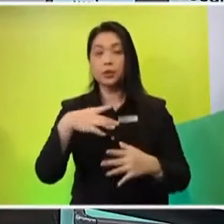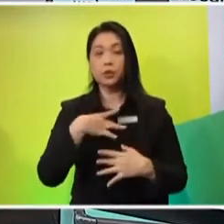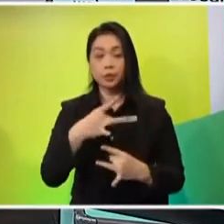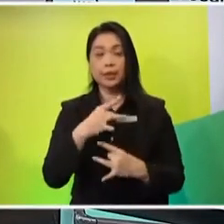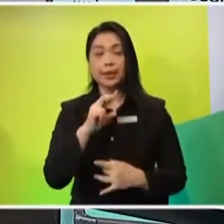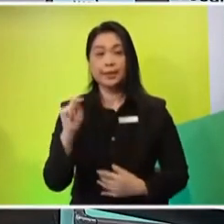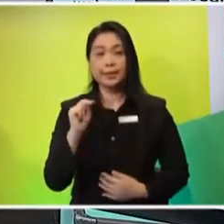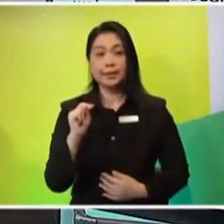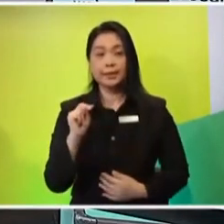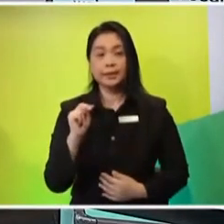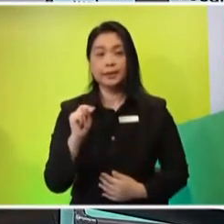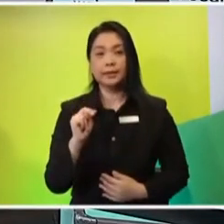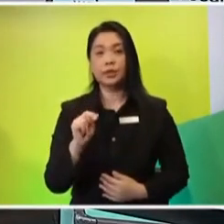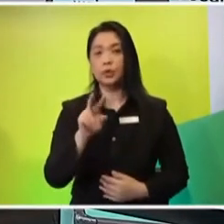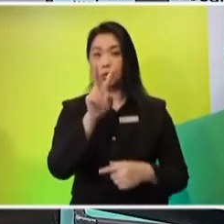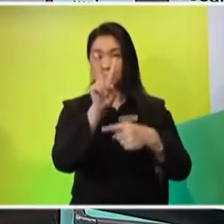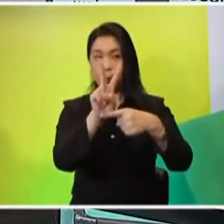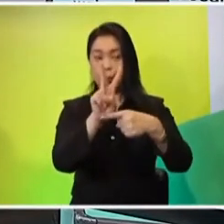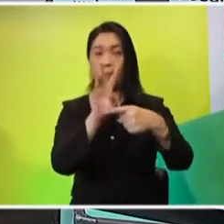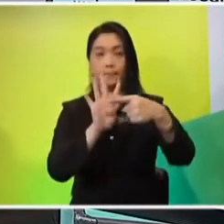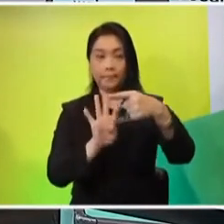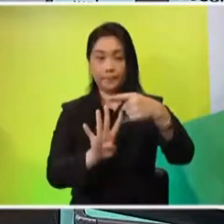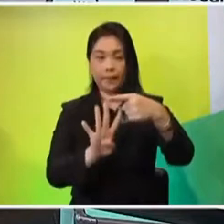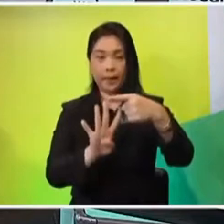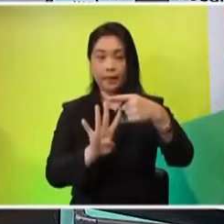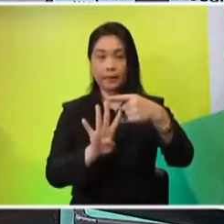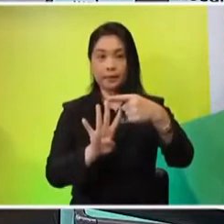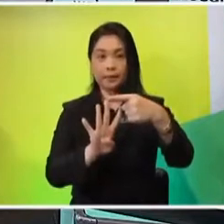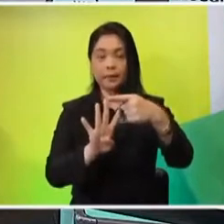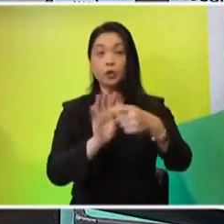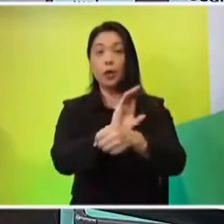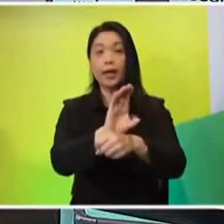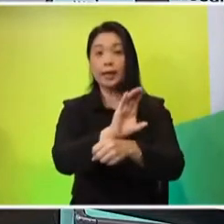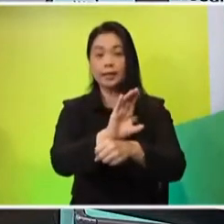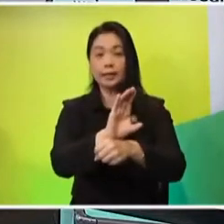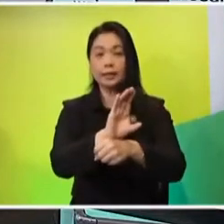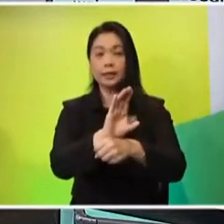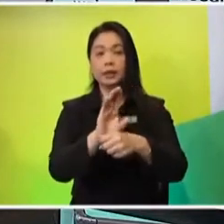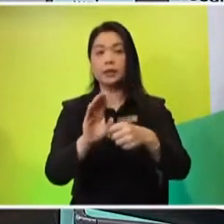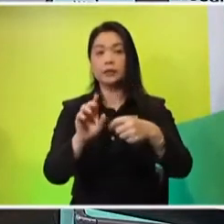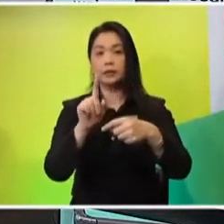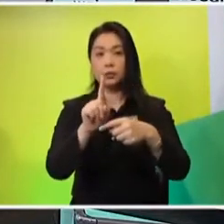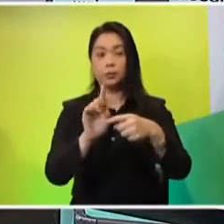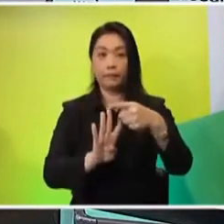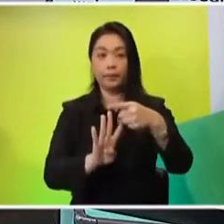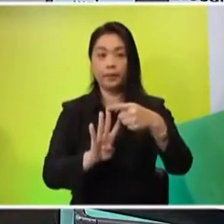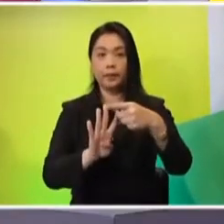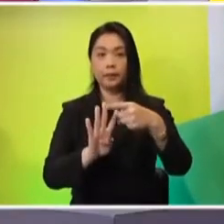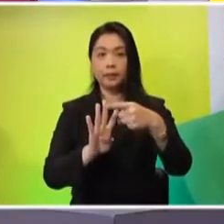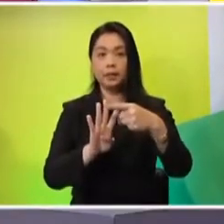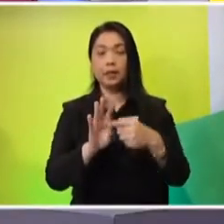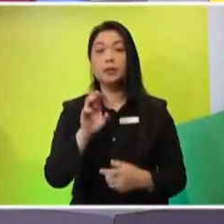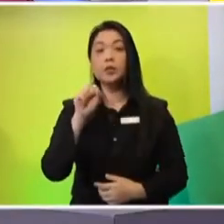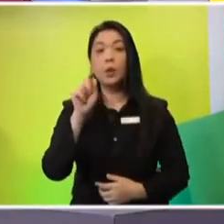ialah 2/4 perisa coklat, 1/4 perisa strawberry. Jadi,